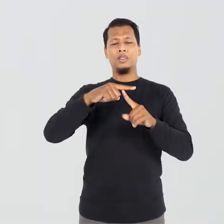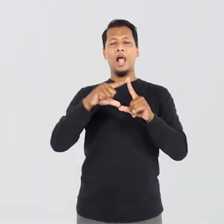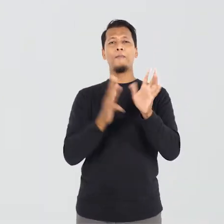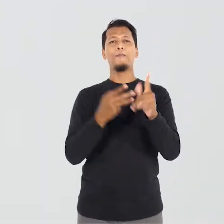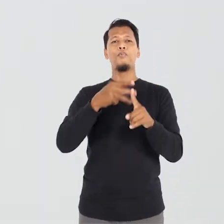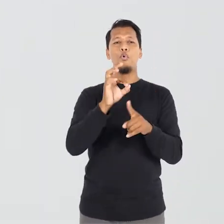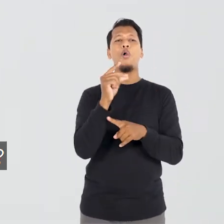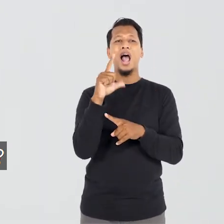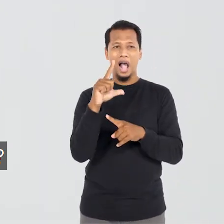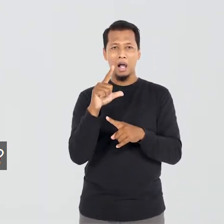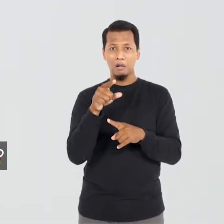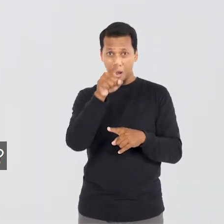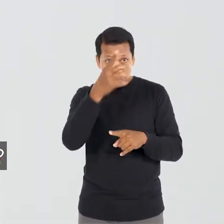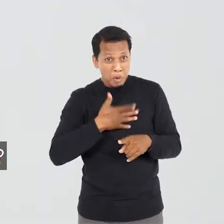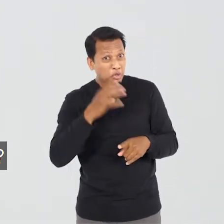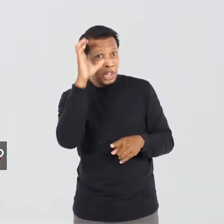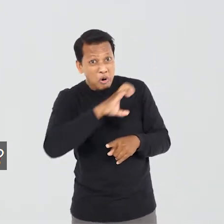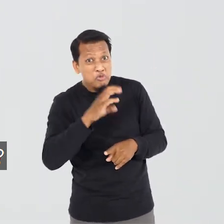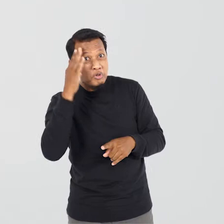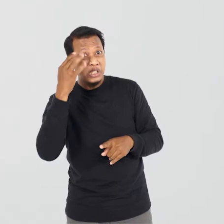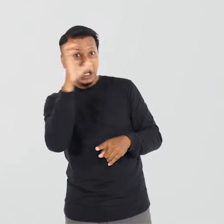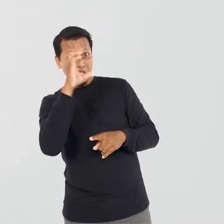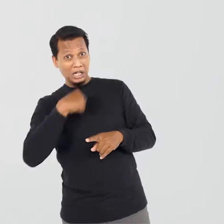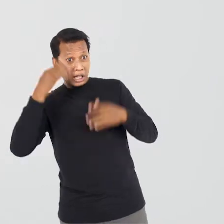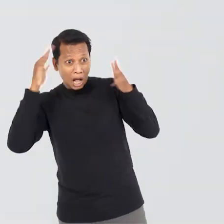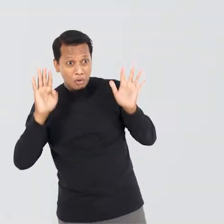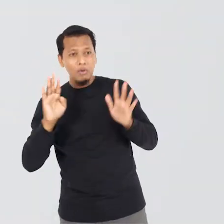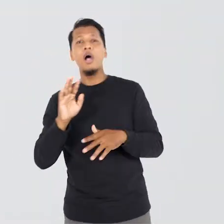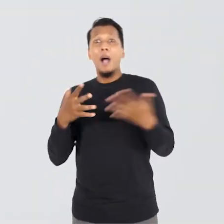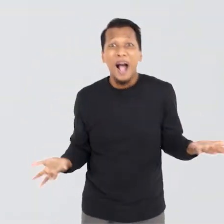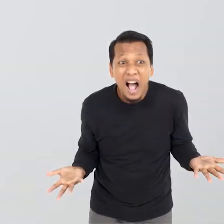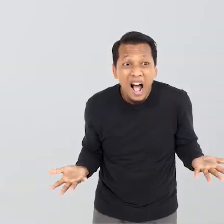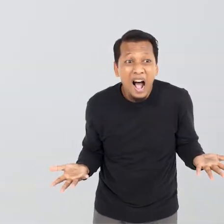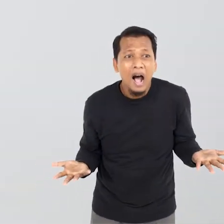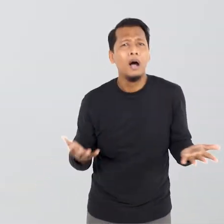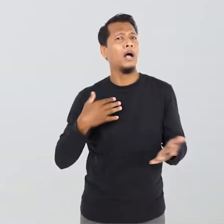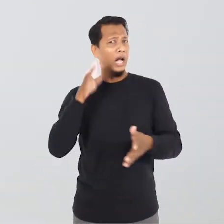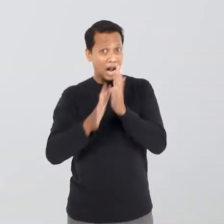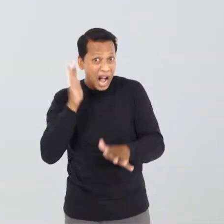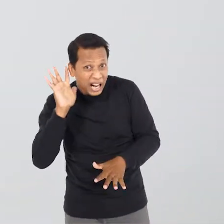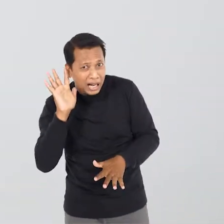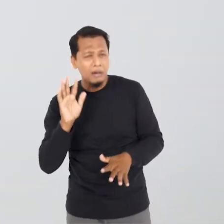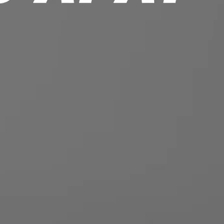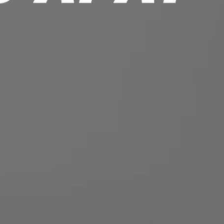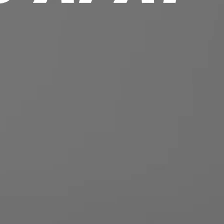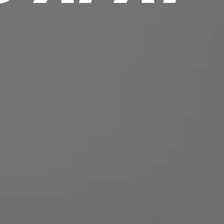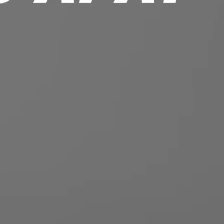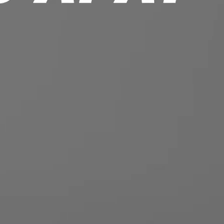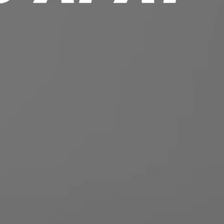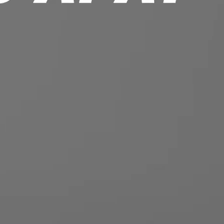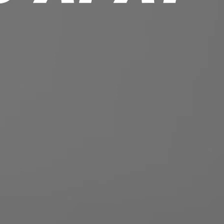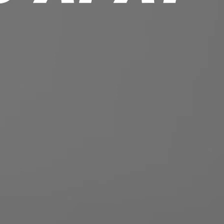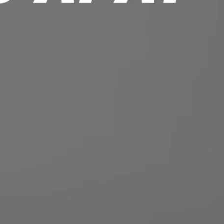Tambora. Lo emang nyari-nyariin yang gue nggak tahu ya lo ya? Apa? Pernah dengar? Berbau. Iya.